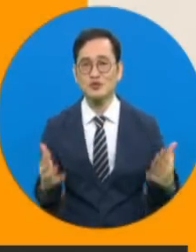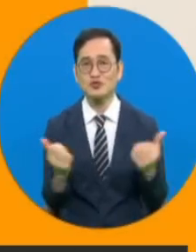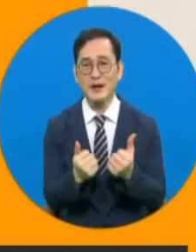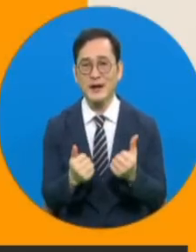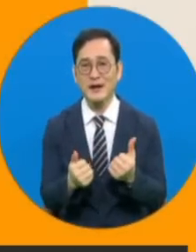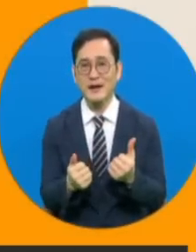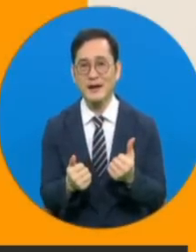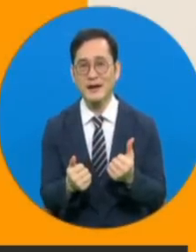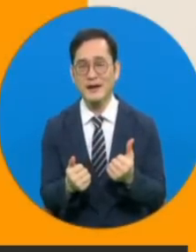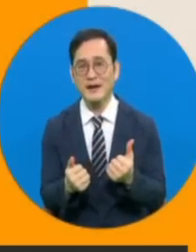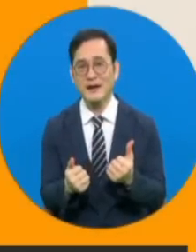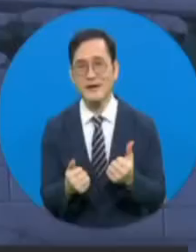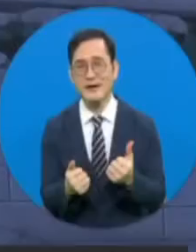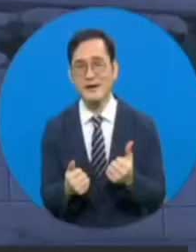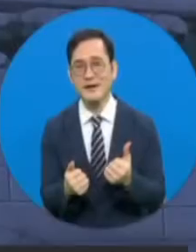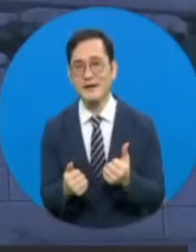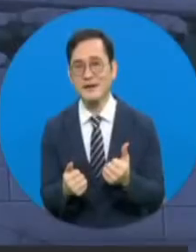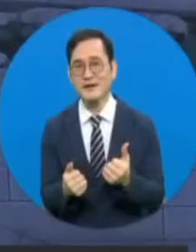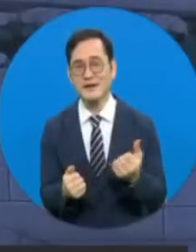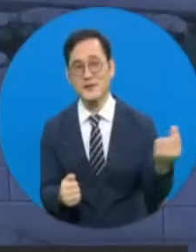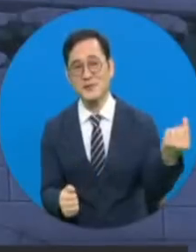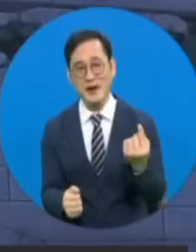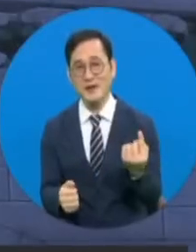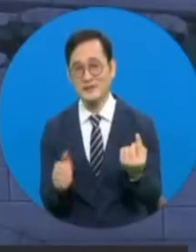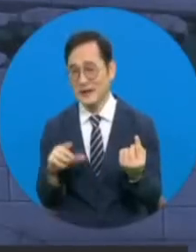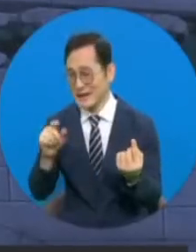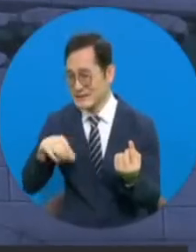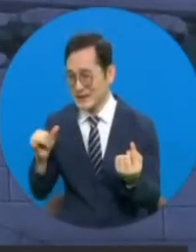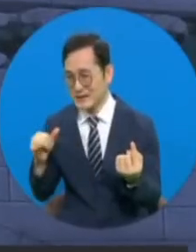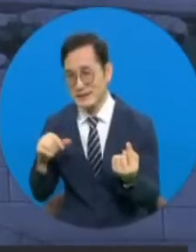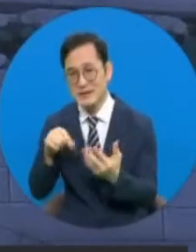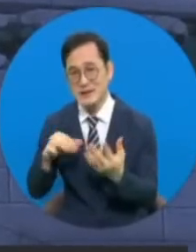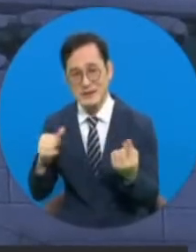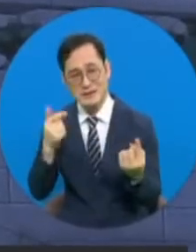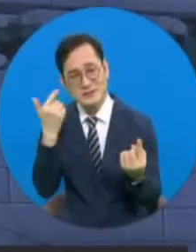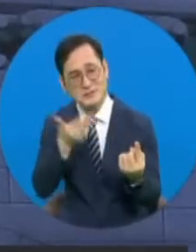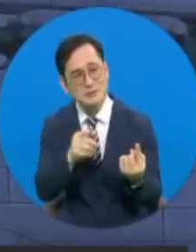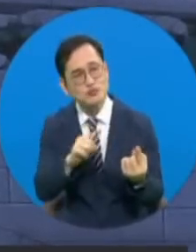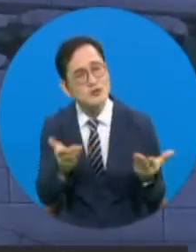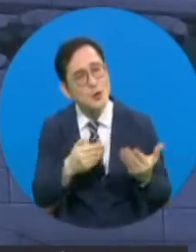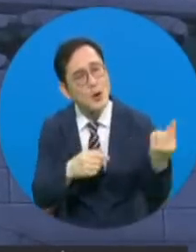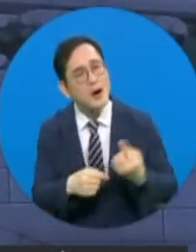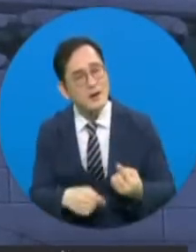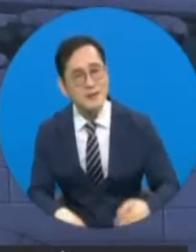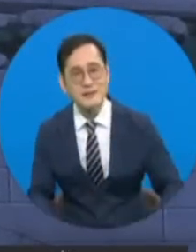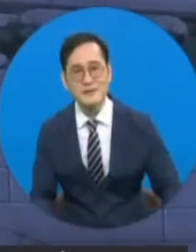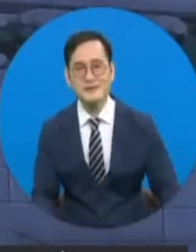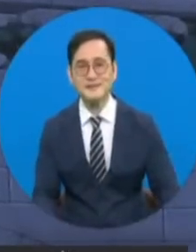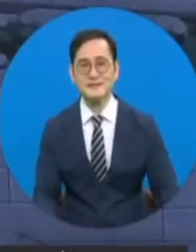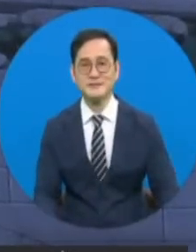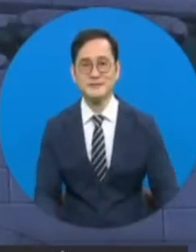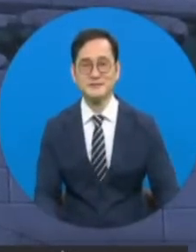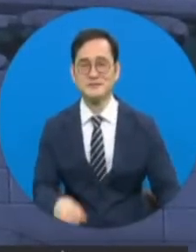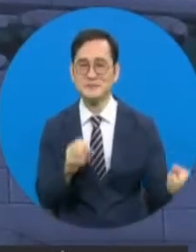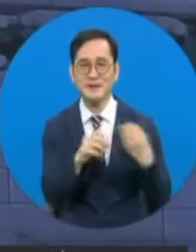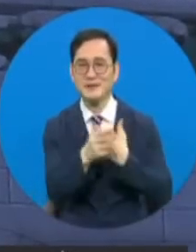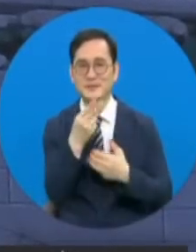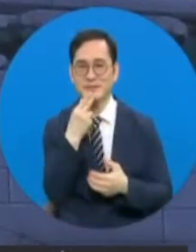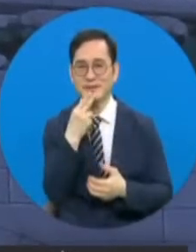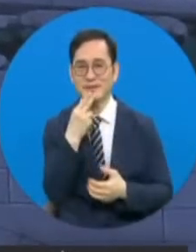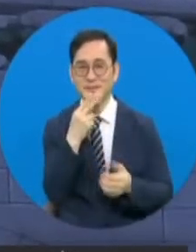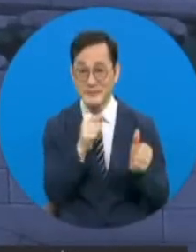오늘은 어떤 일로 오셨나요라는 질문을 받았는데 그 질문에 답변을 하지 못했습니다 위믹스 보유 의혹에